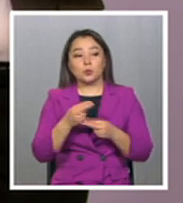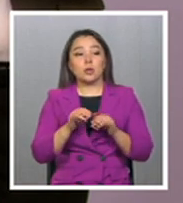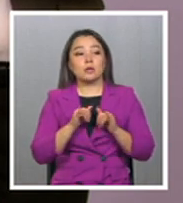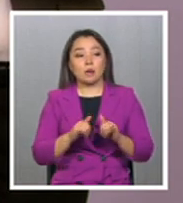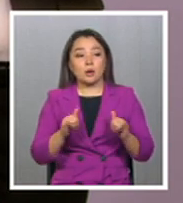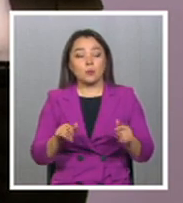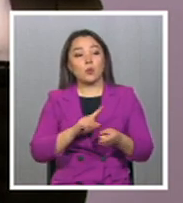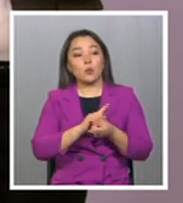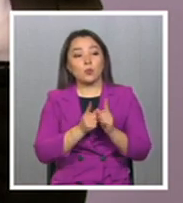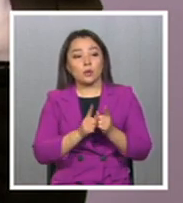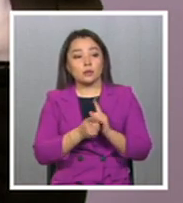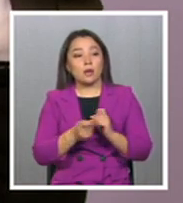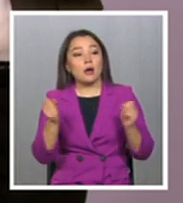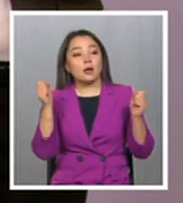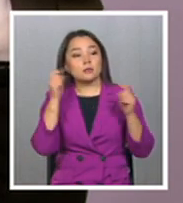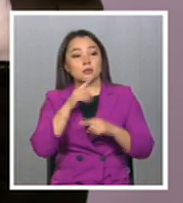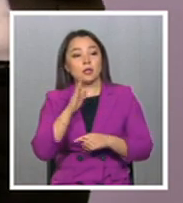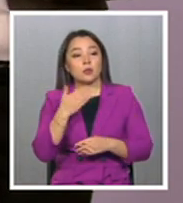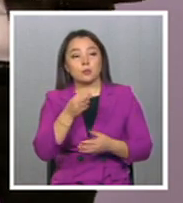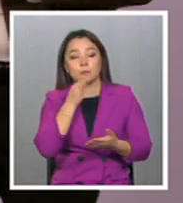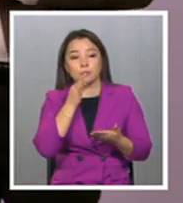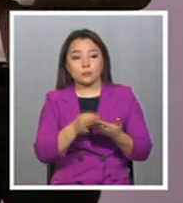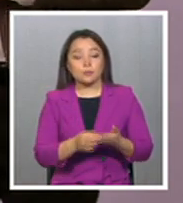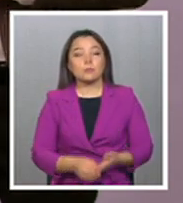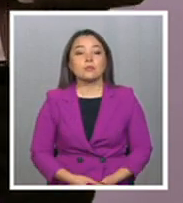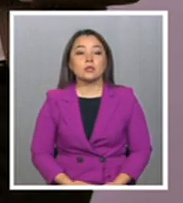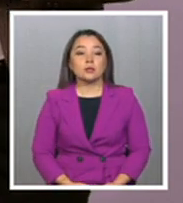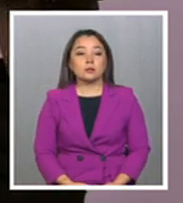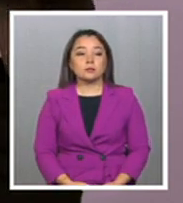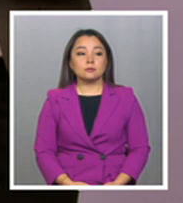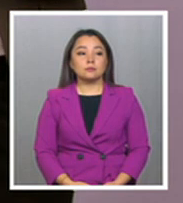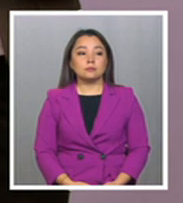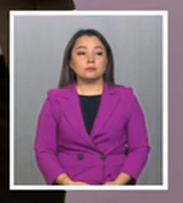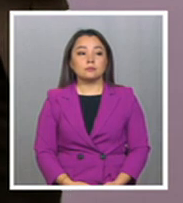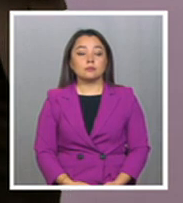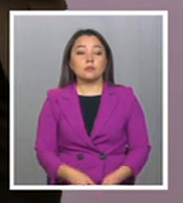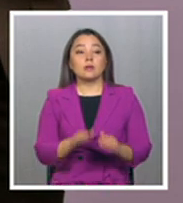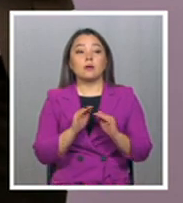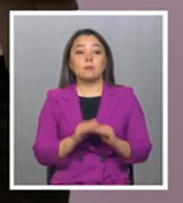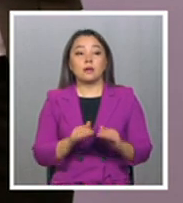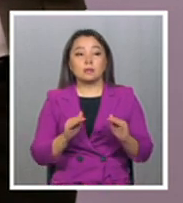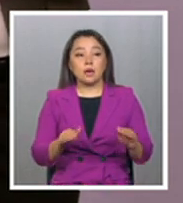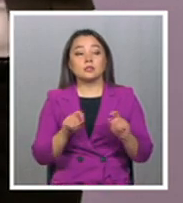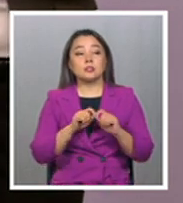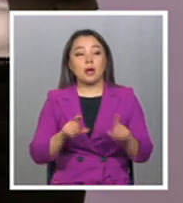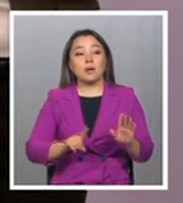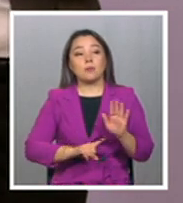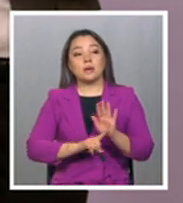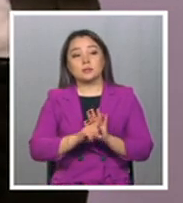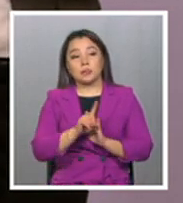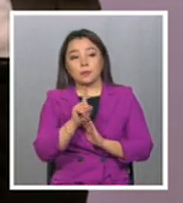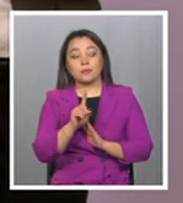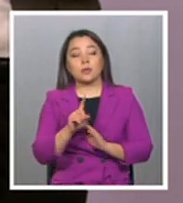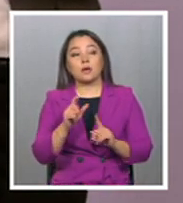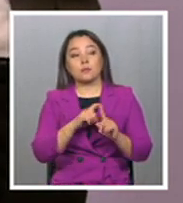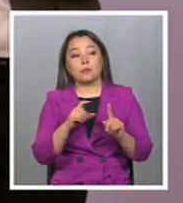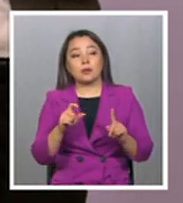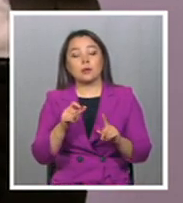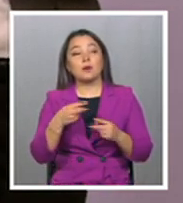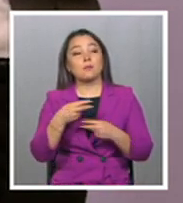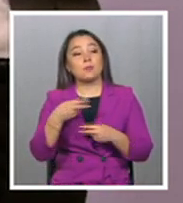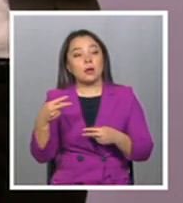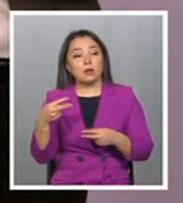өзгерістерді анықтайсыңдар. Балдар, сабағымыздың басында мақал-мәтелдерді